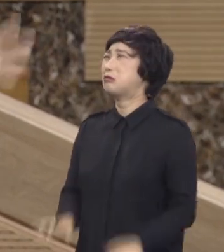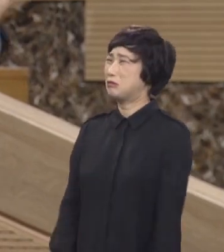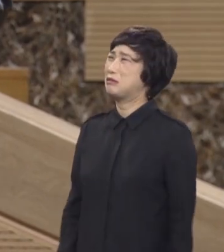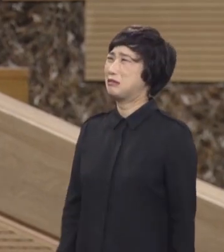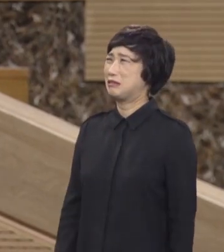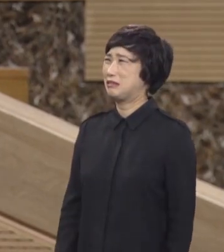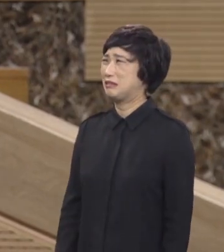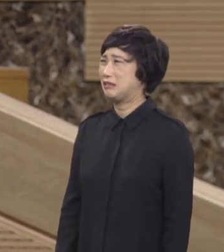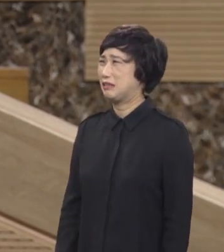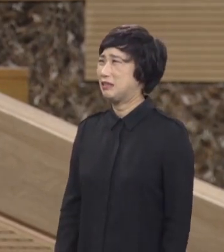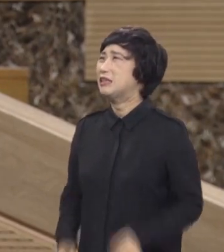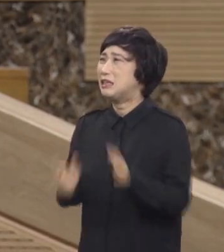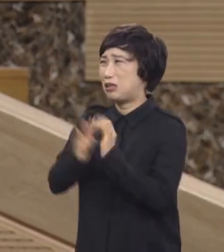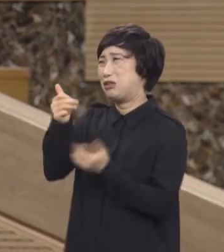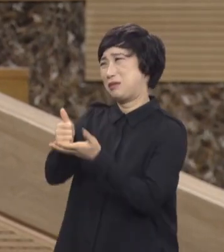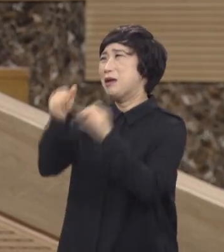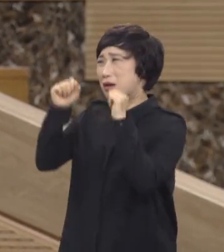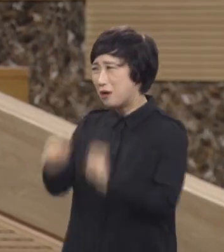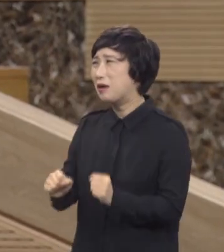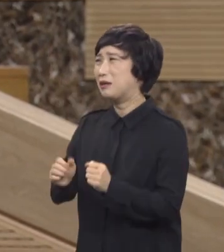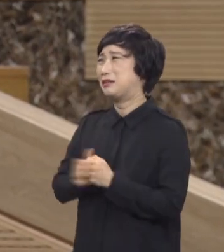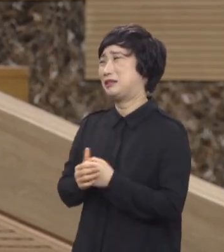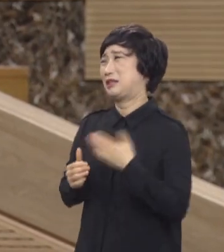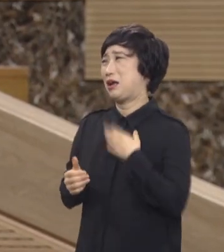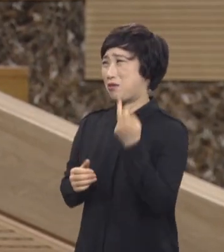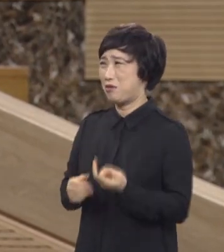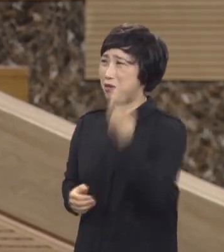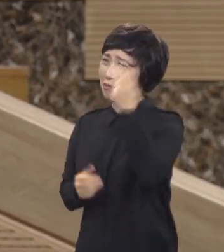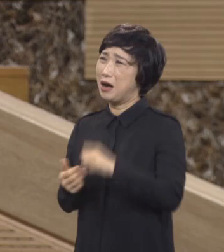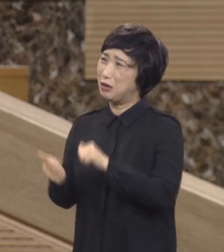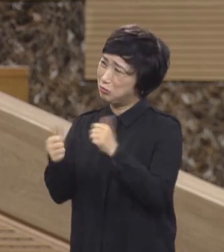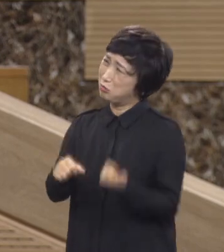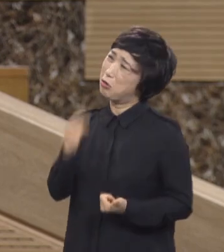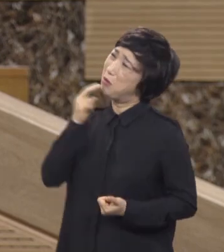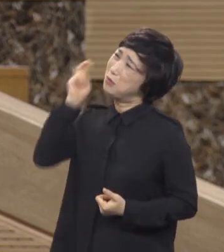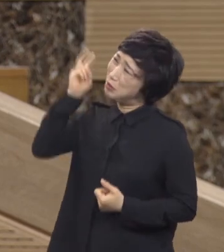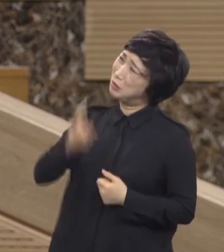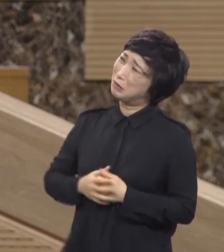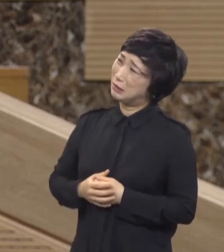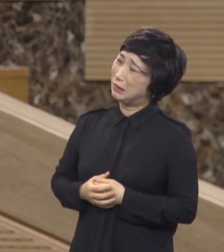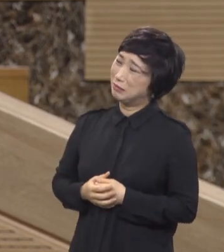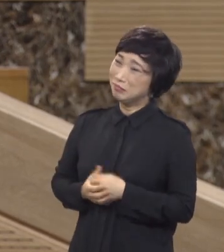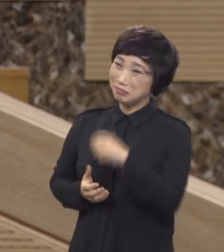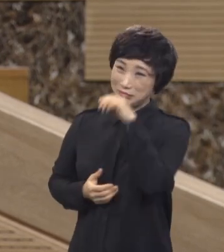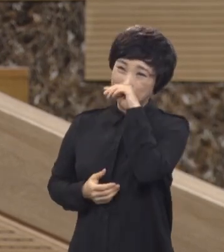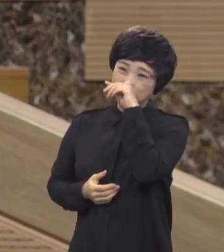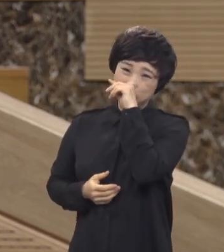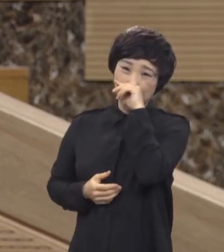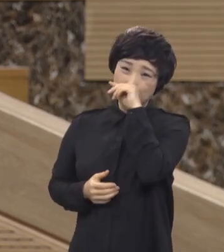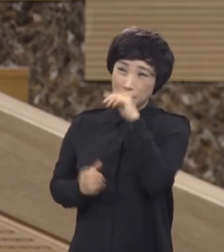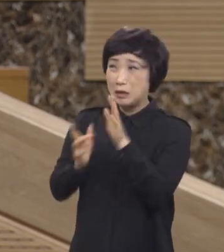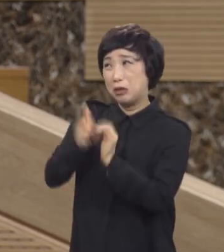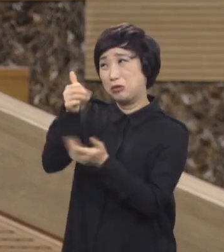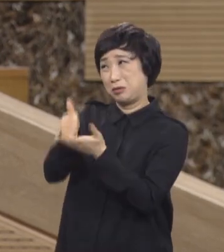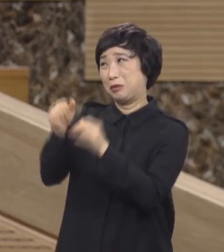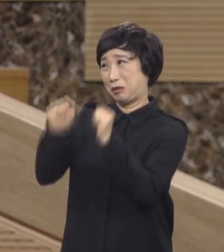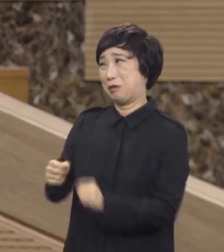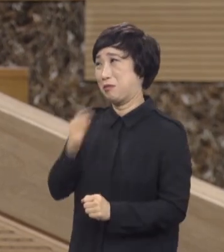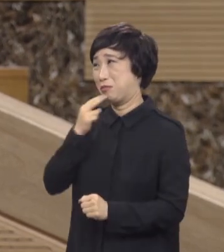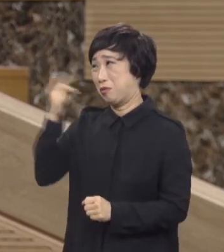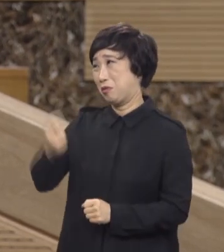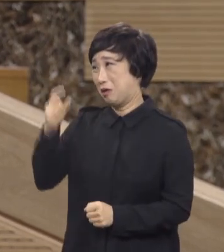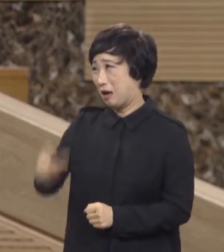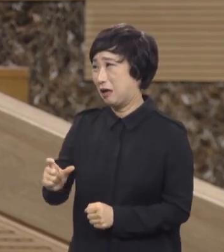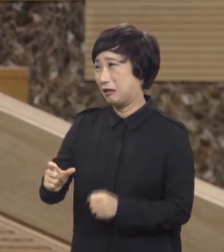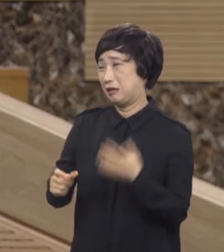예수님이 계셨다면 우리 오라버니가 안 죽었을 텐데요 예수님이 안 계셔서